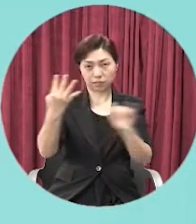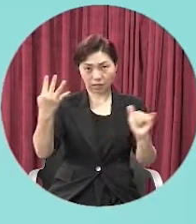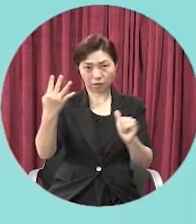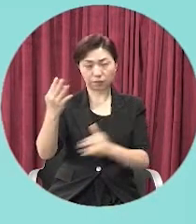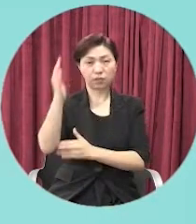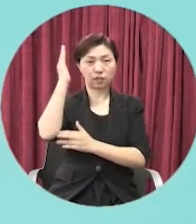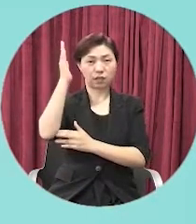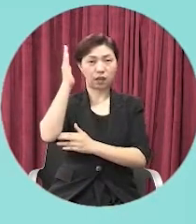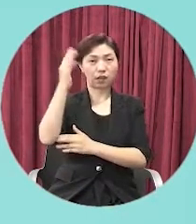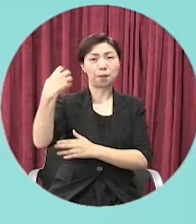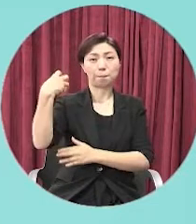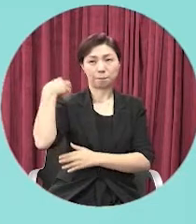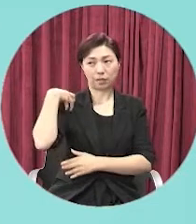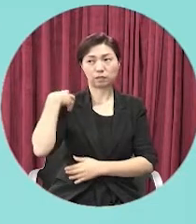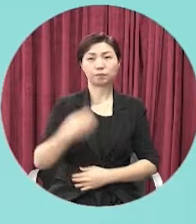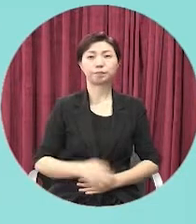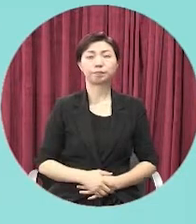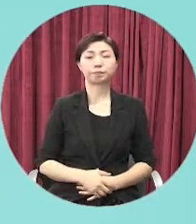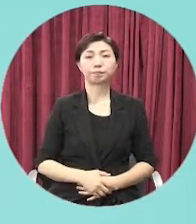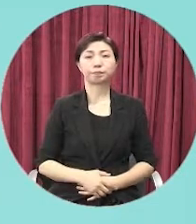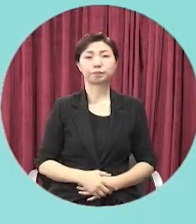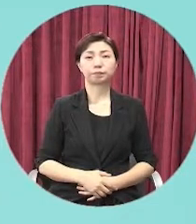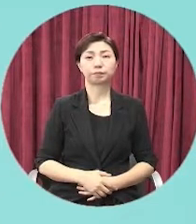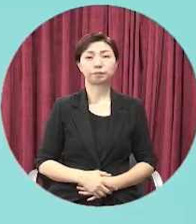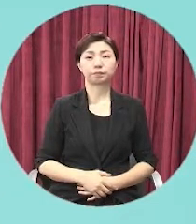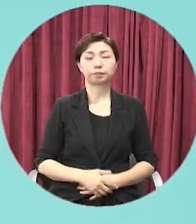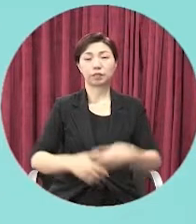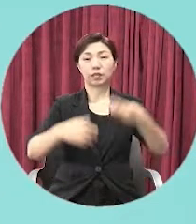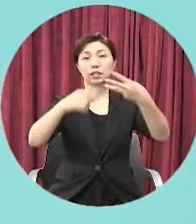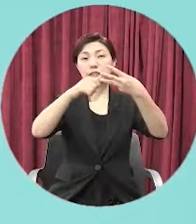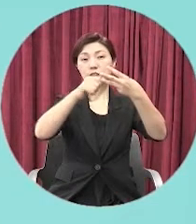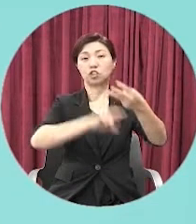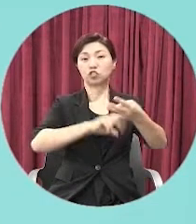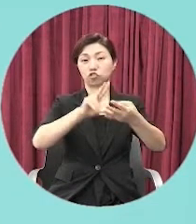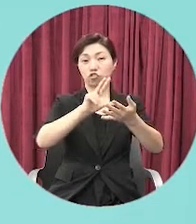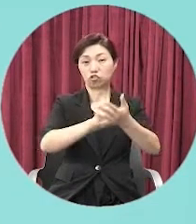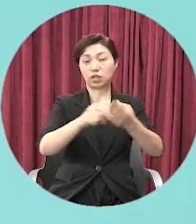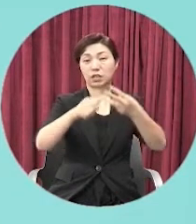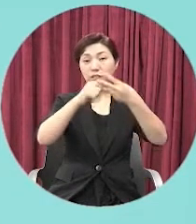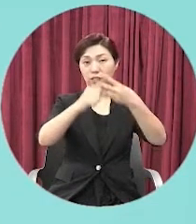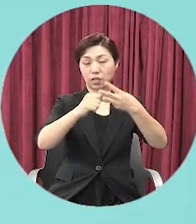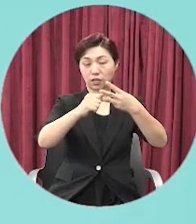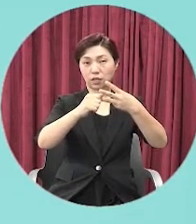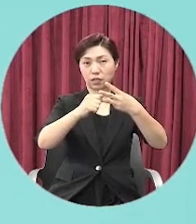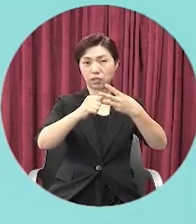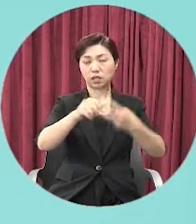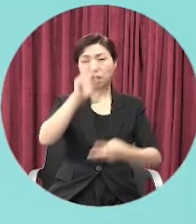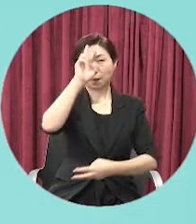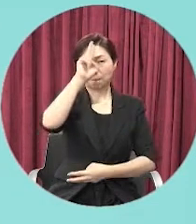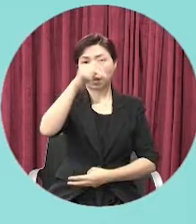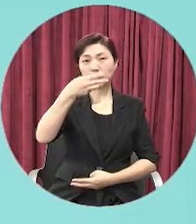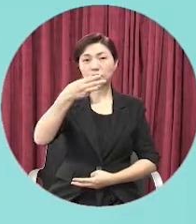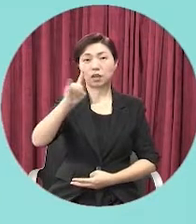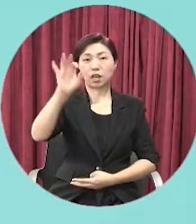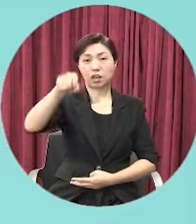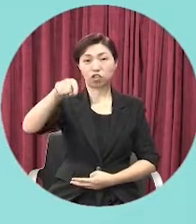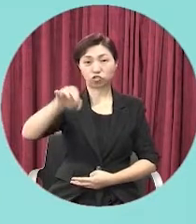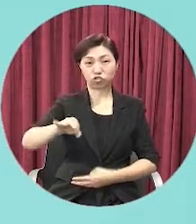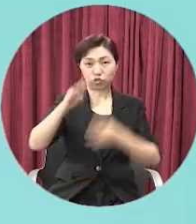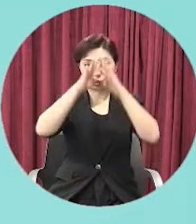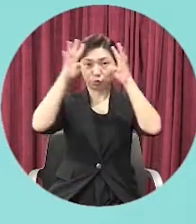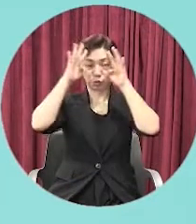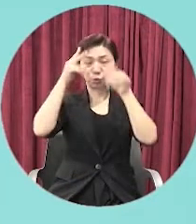내용입니다 그 세서 쓰리 의 토트백 처럼 아주 쉬운 방문에 으 응 건 어떤 소개해 드리겠습니다